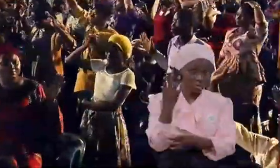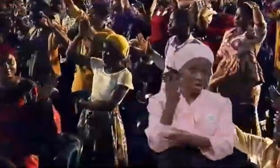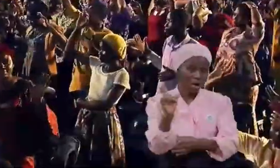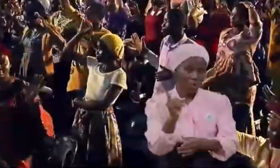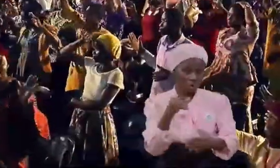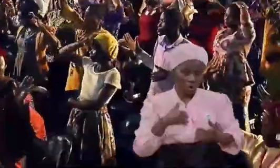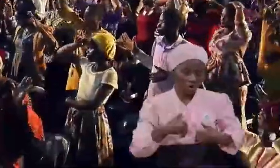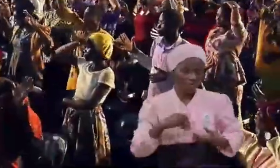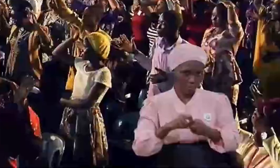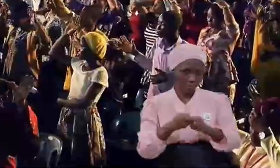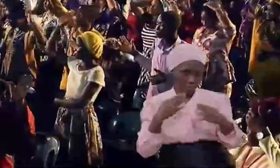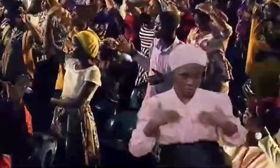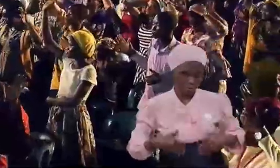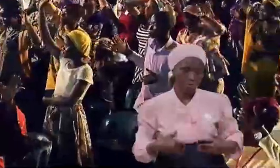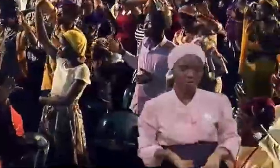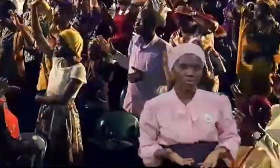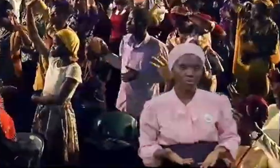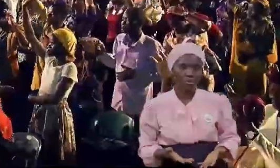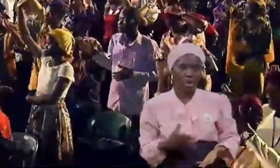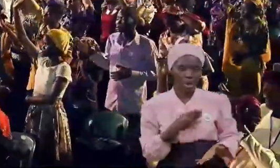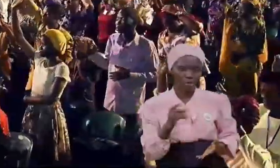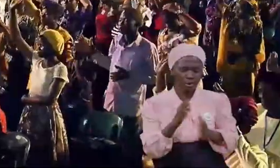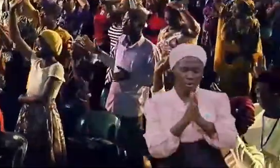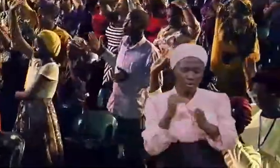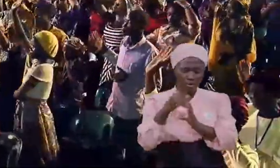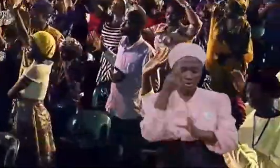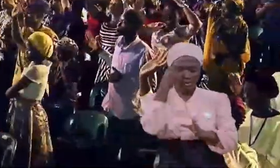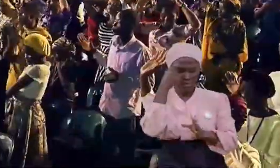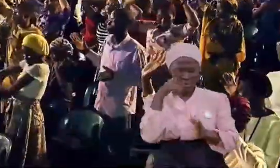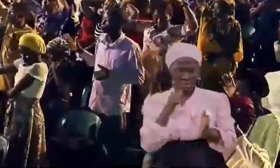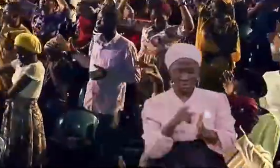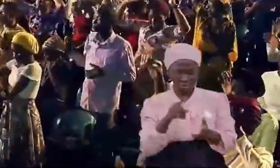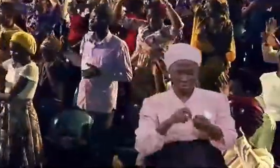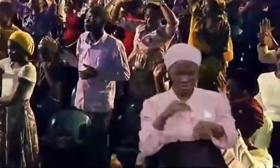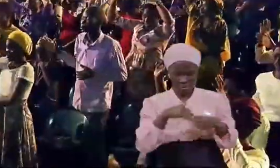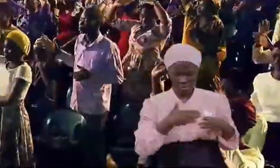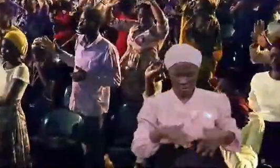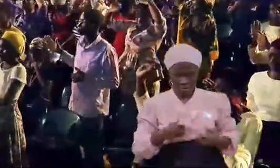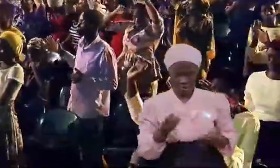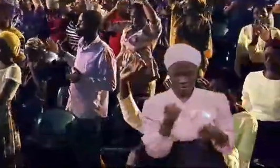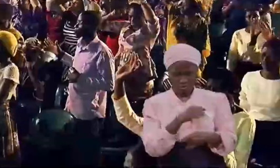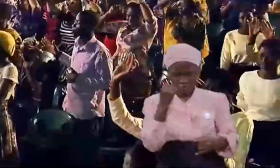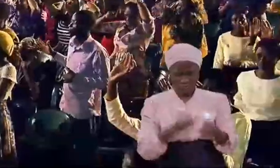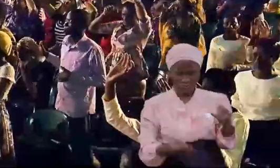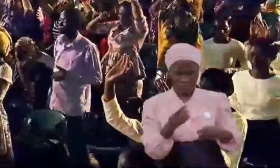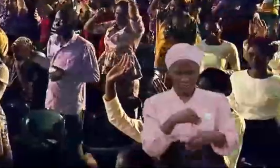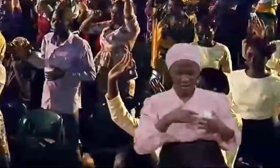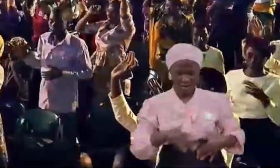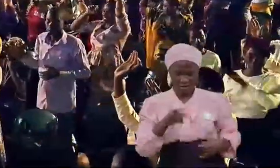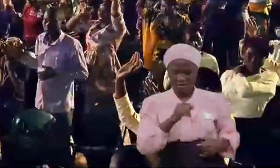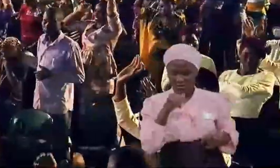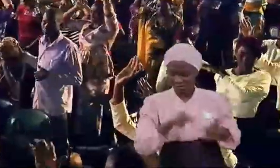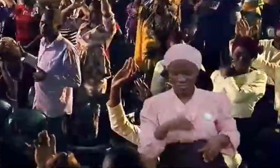Et tu dis à ces choses dans ta pensée. Aujourd'hui c'est ton dernier jour. Tu ne resteras plus ici. Le Seigneur